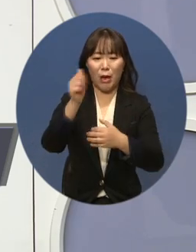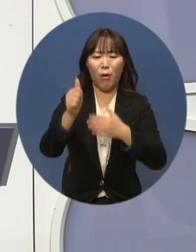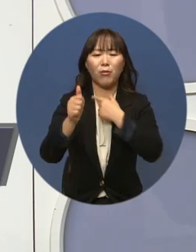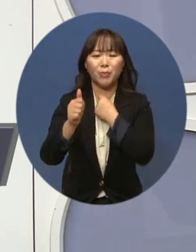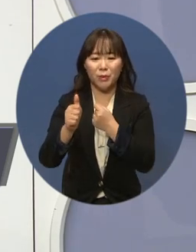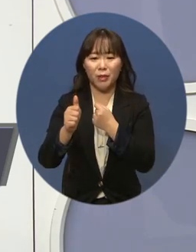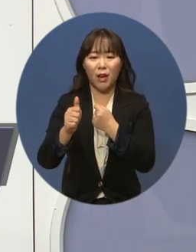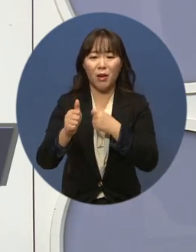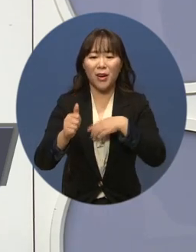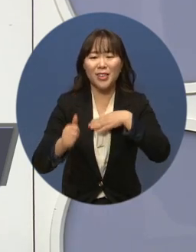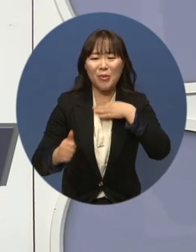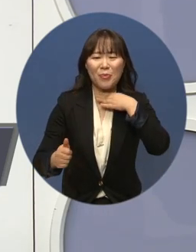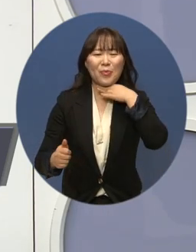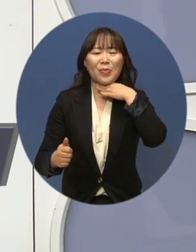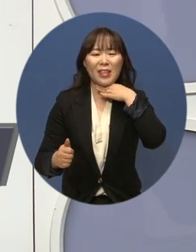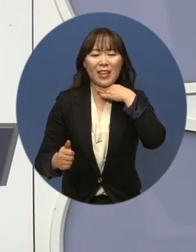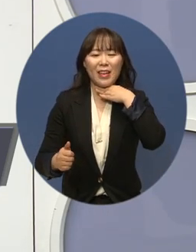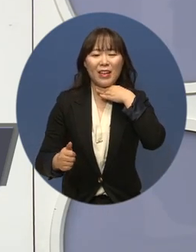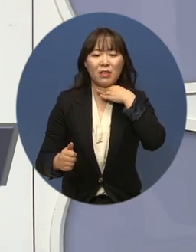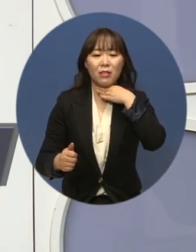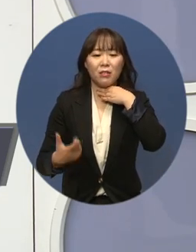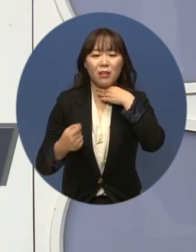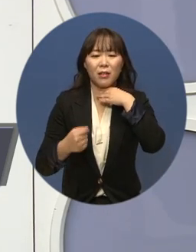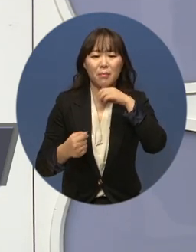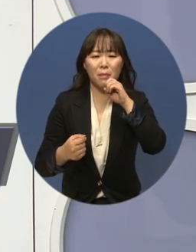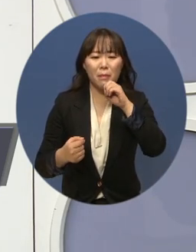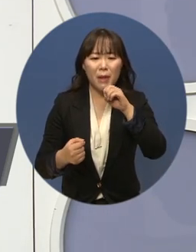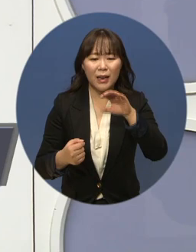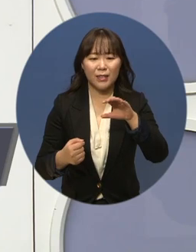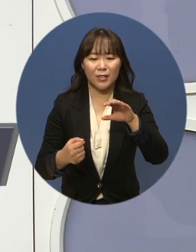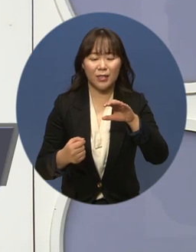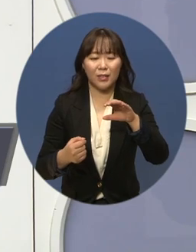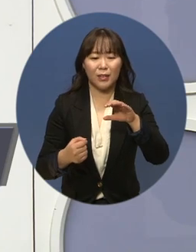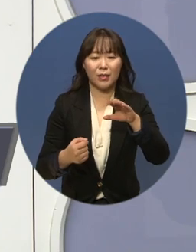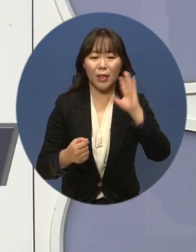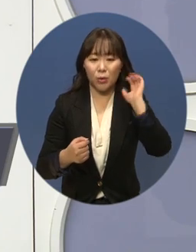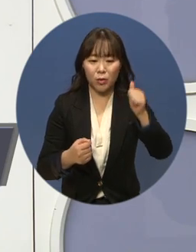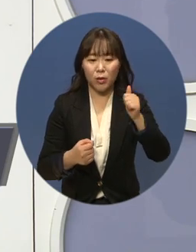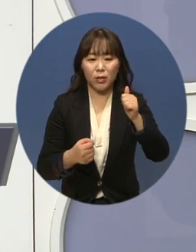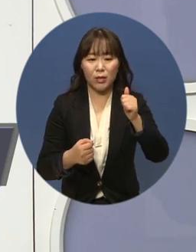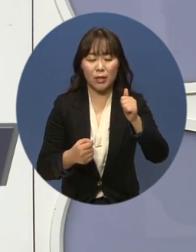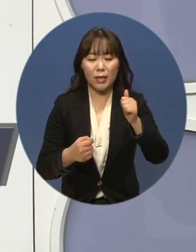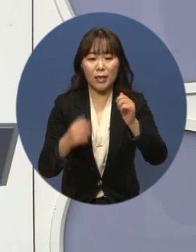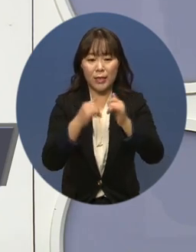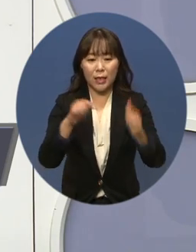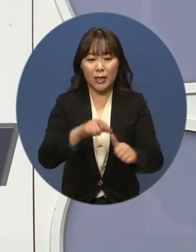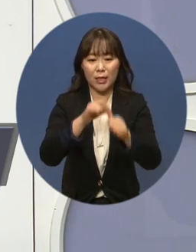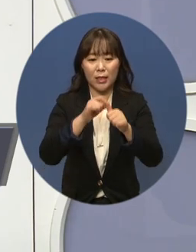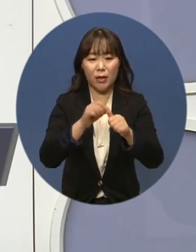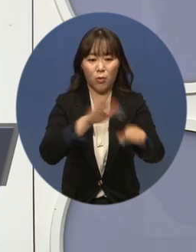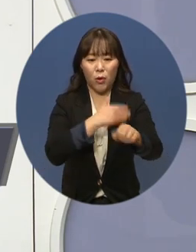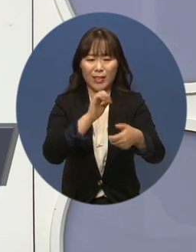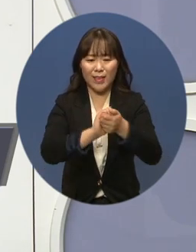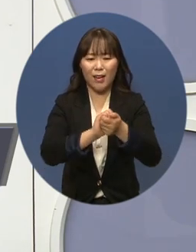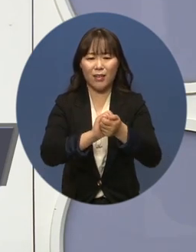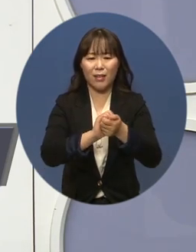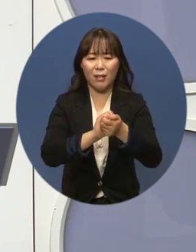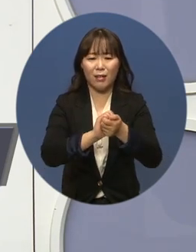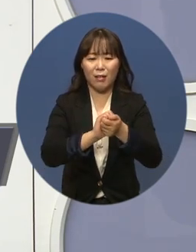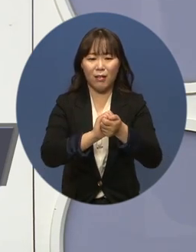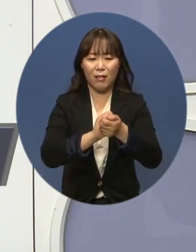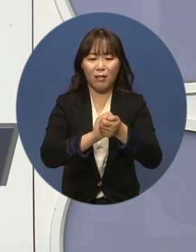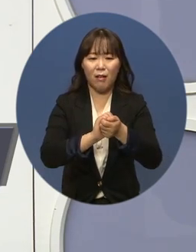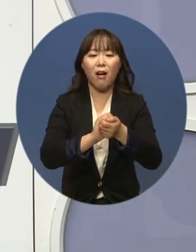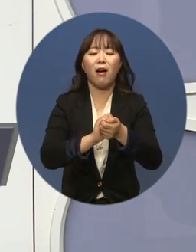말이 정말 목까지 올라왔는데 그렇게 말씀드리는 건 대통령님이 인사권을 제약하는 같은 그런 영리한 생각이 그때 딱